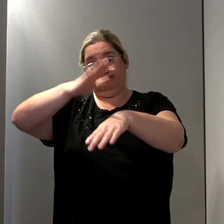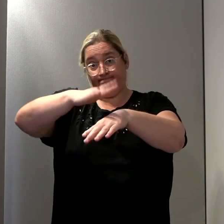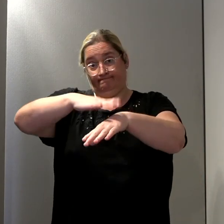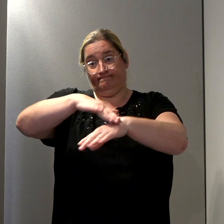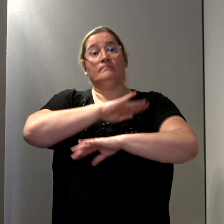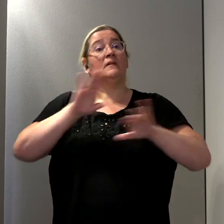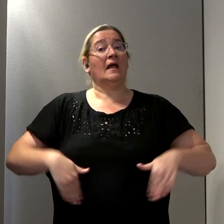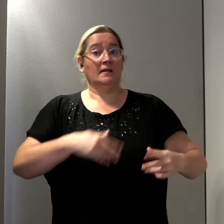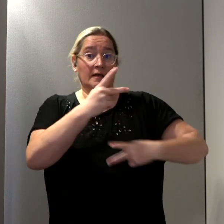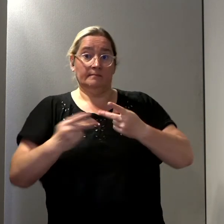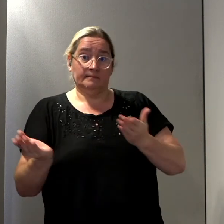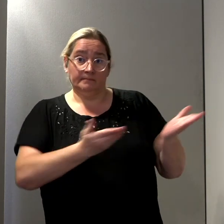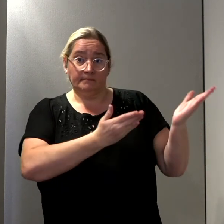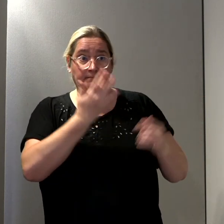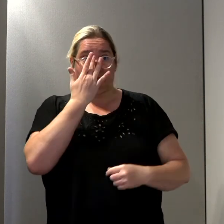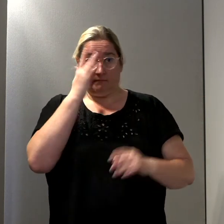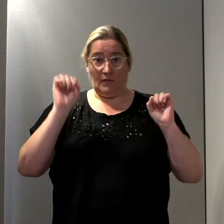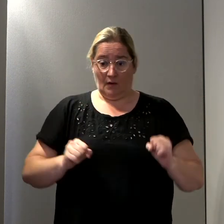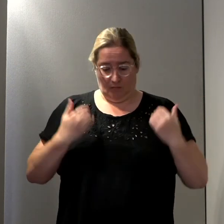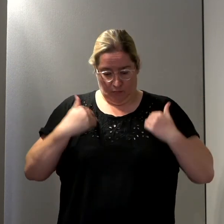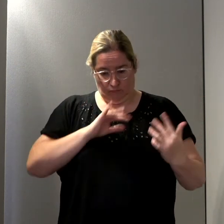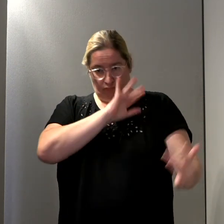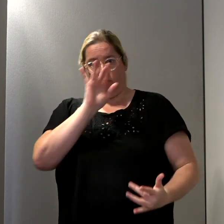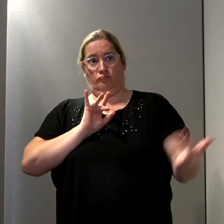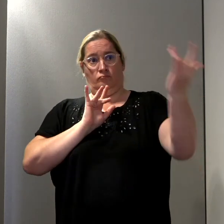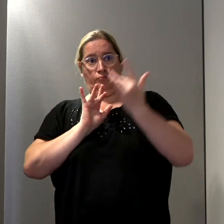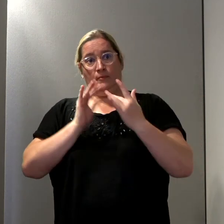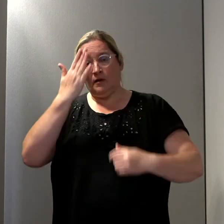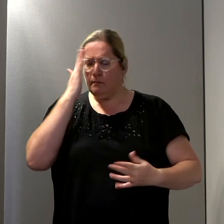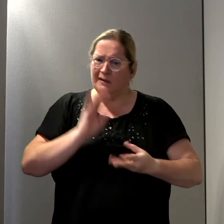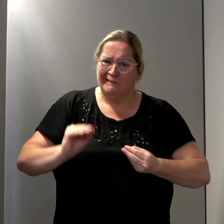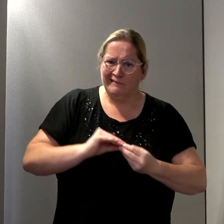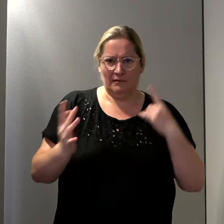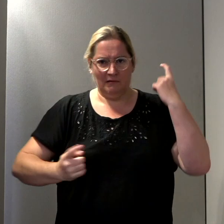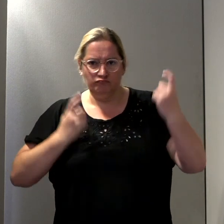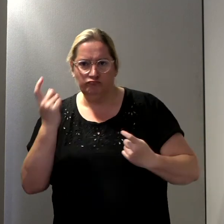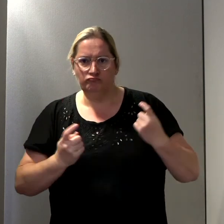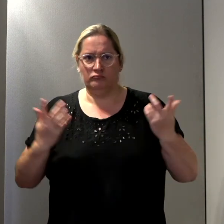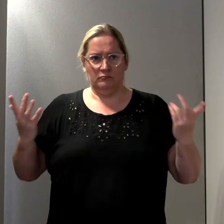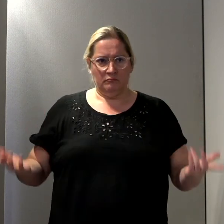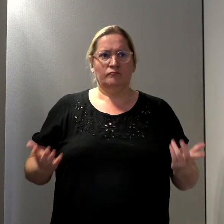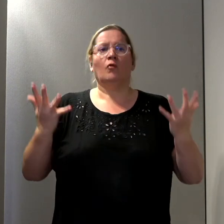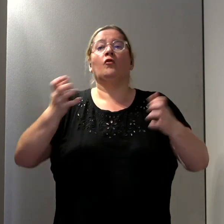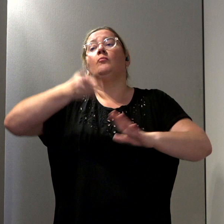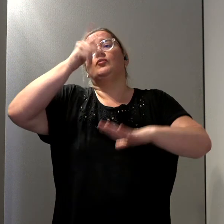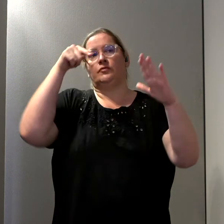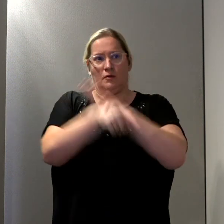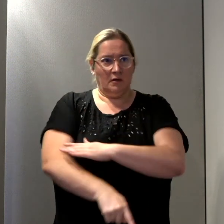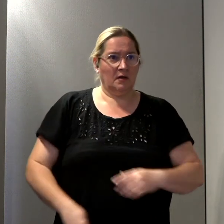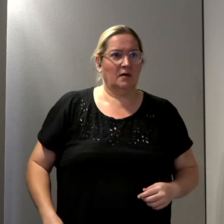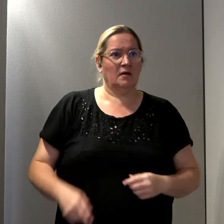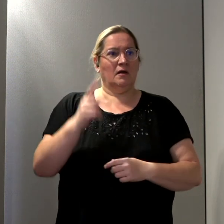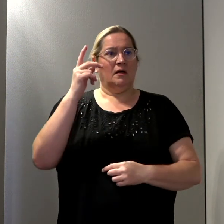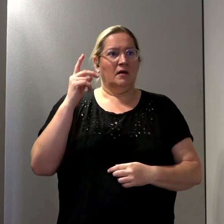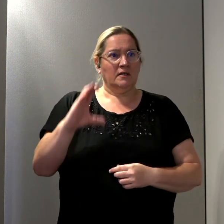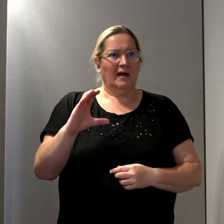donc dernière diapo, n'hésitez pas à me contacter si vous avez des interrogations. Vous voulez aller plus loin, donc